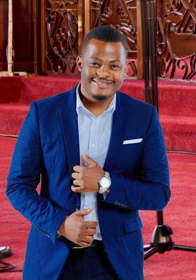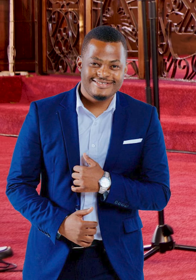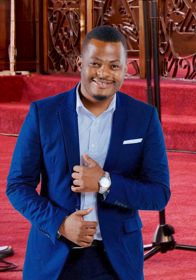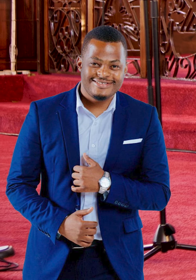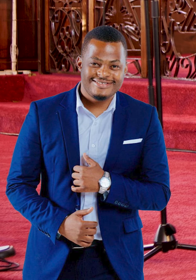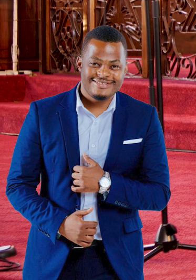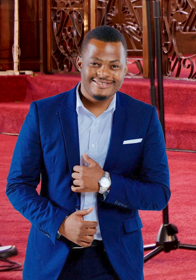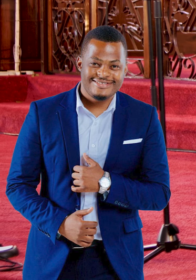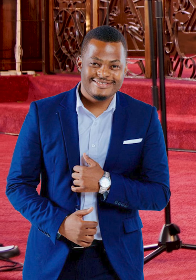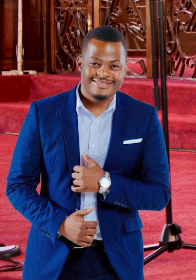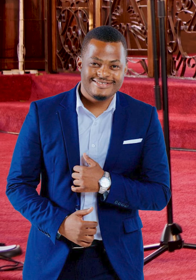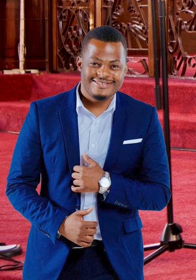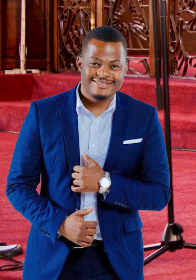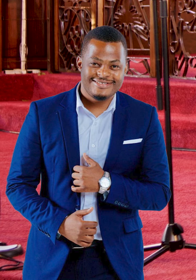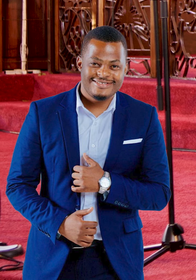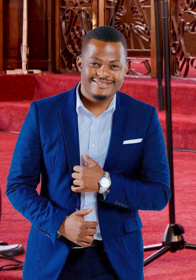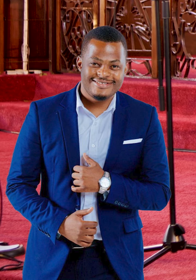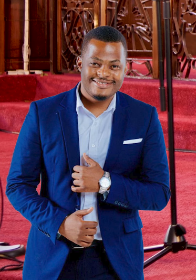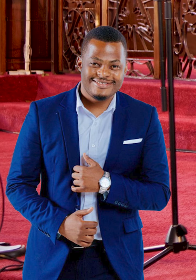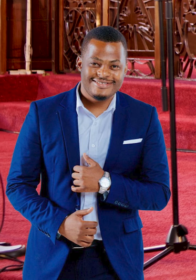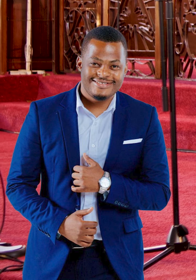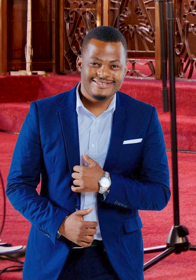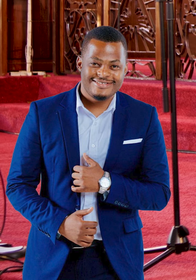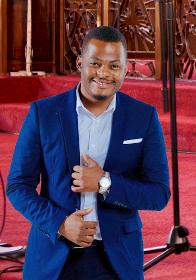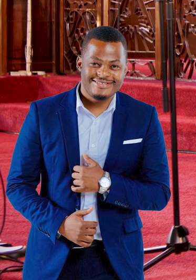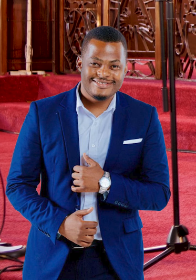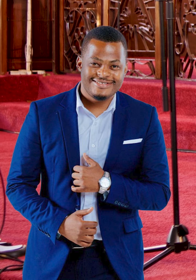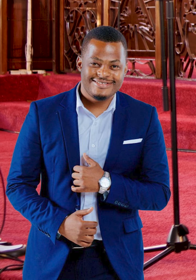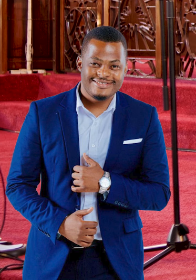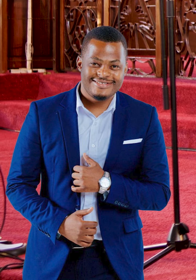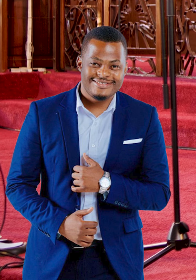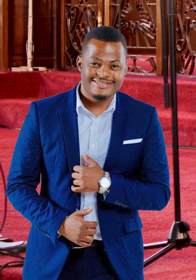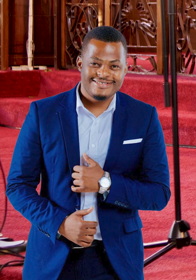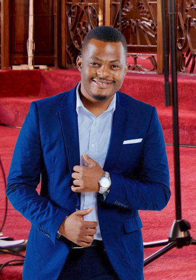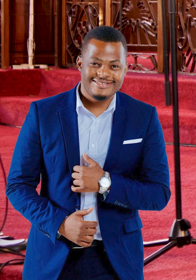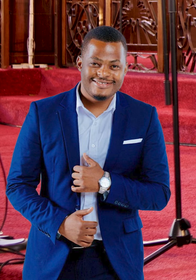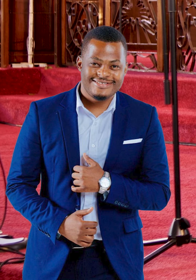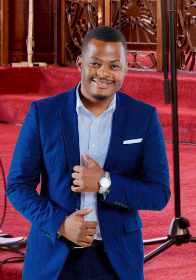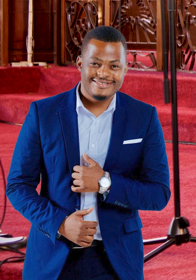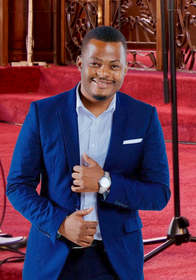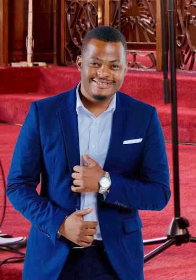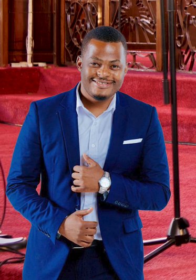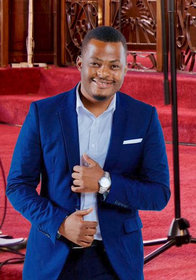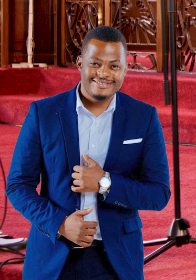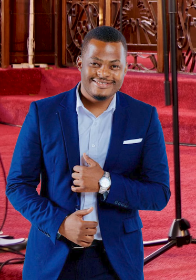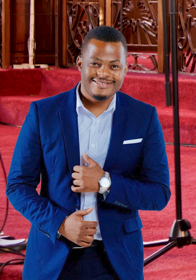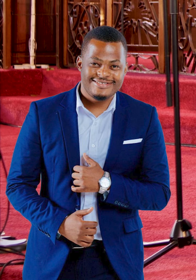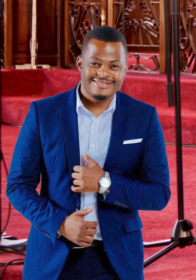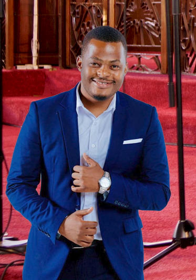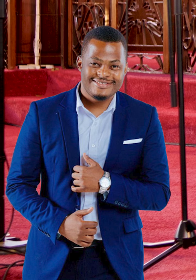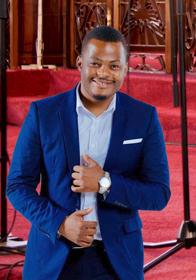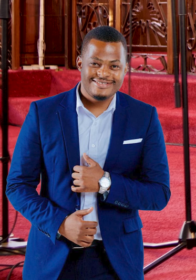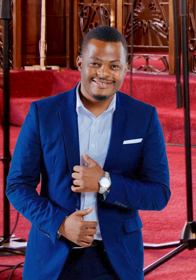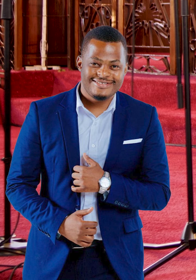huu tukutana na familia, kama ambavyo imezungumzwa hapa kwamba sisi maswahiba wa karibu kabisa marehemu, basi atuwaacha familia na tuzungumze